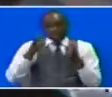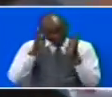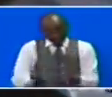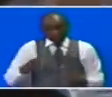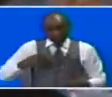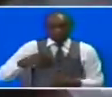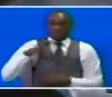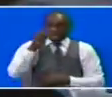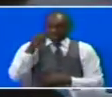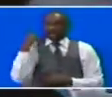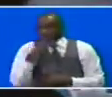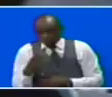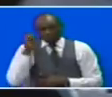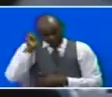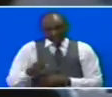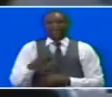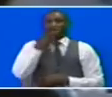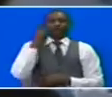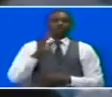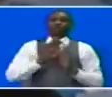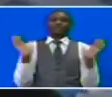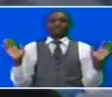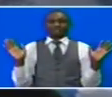NASA must be Stephen Kalonzo Musyoka.